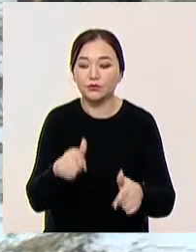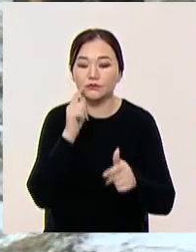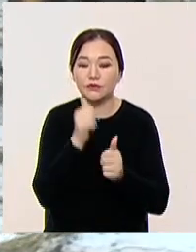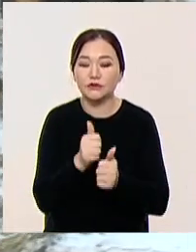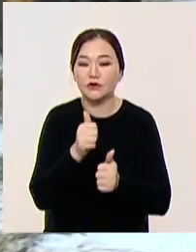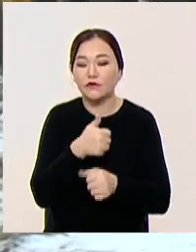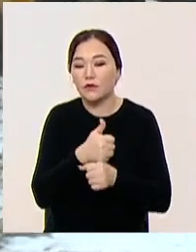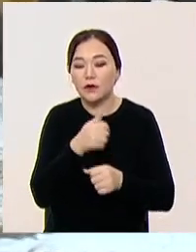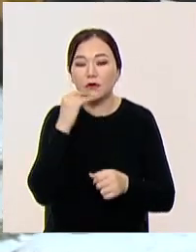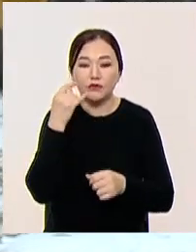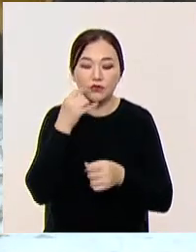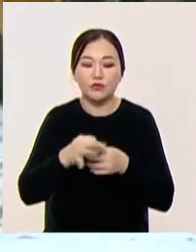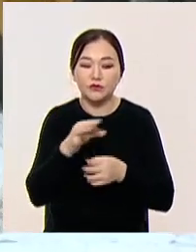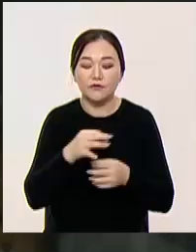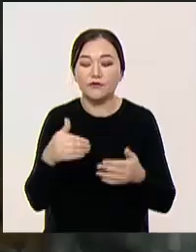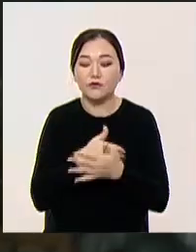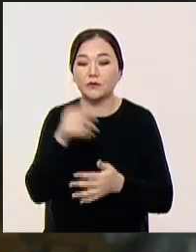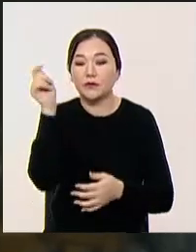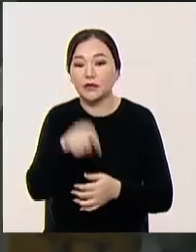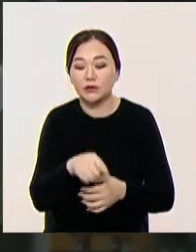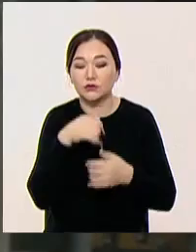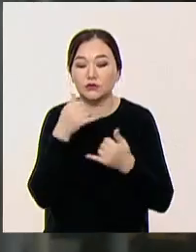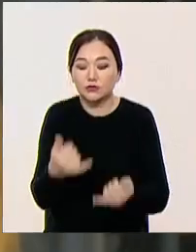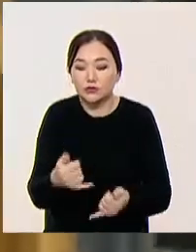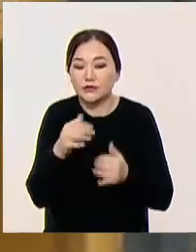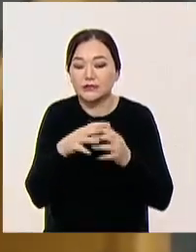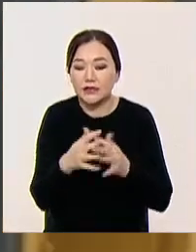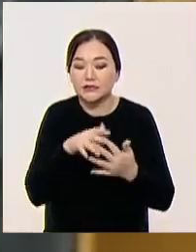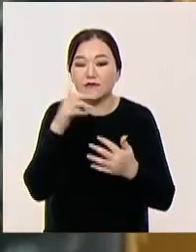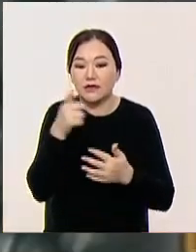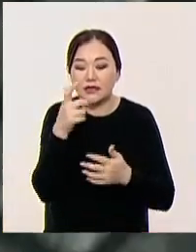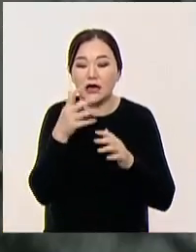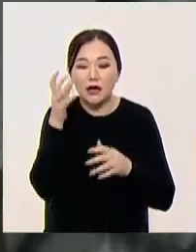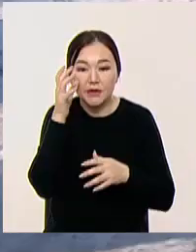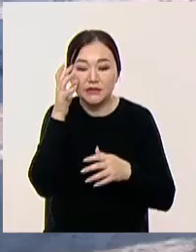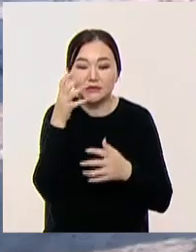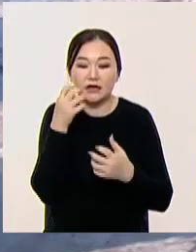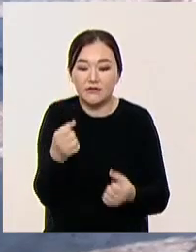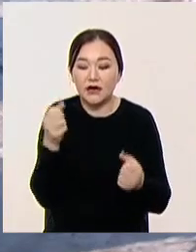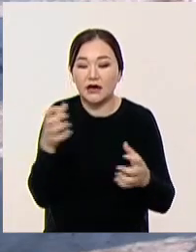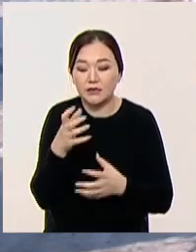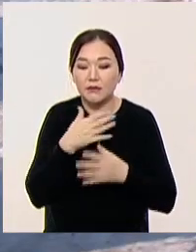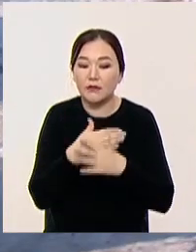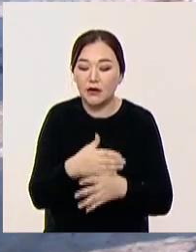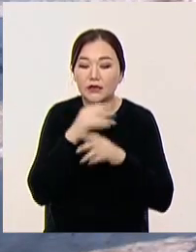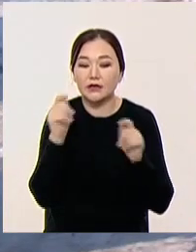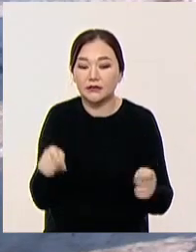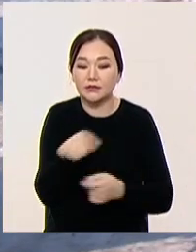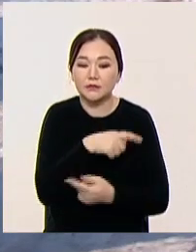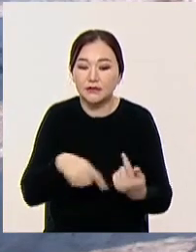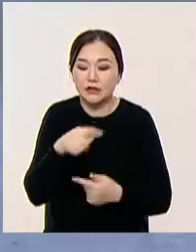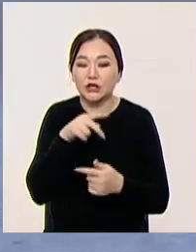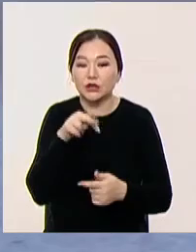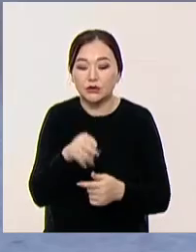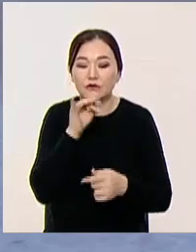в Павлодарской области вновь прибывших граждан устраивают в сфере сельского хозяйства, образования, здравоохранения, помогают открыть бизнес. Идет